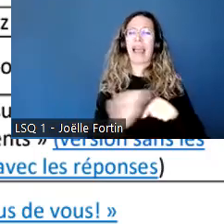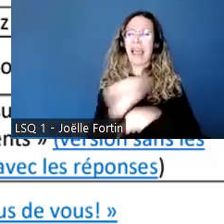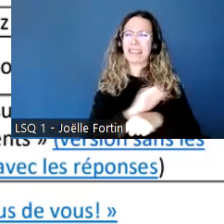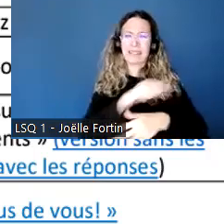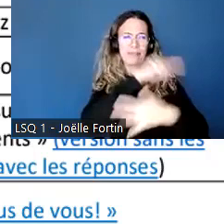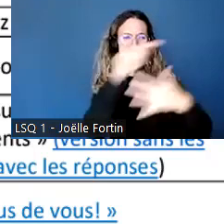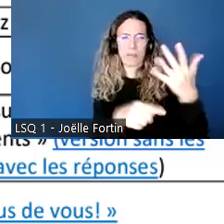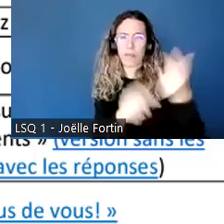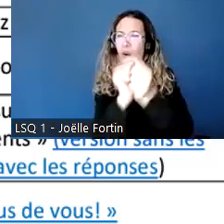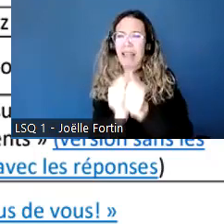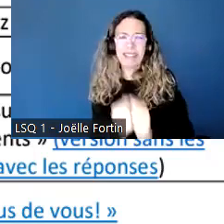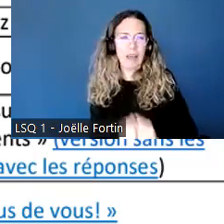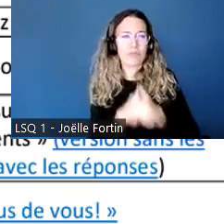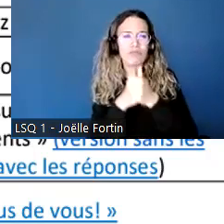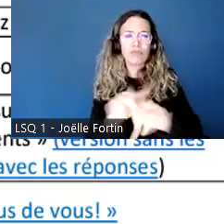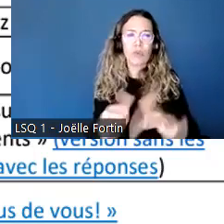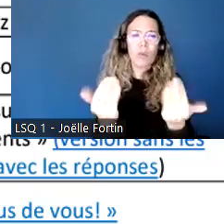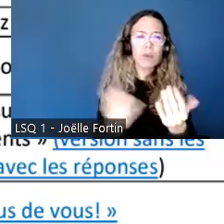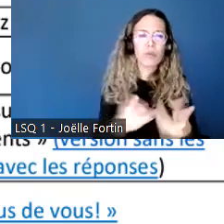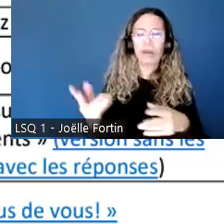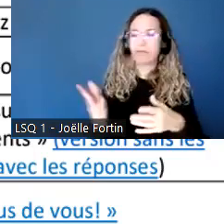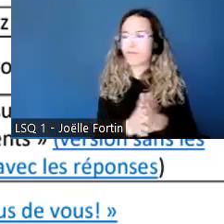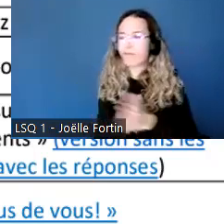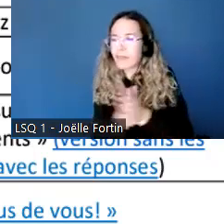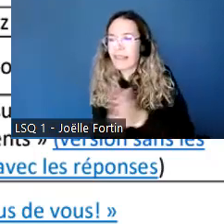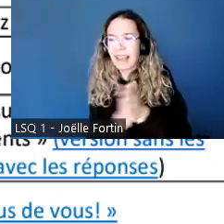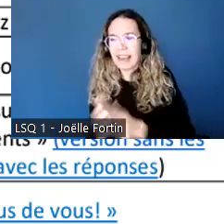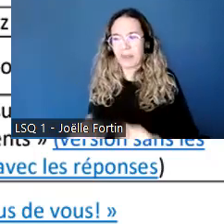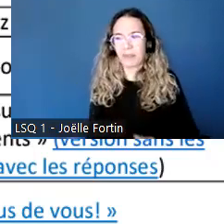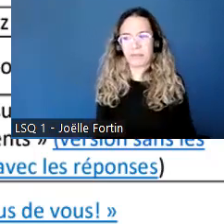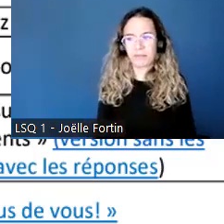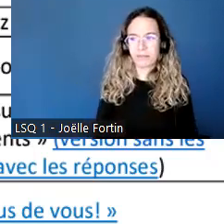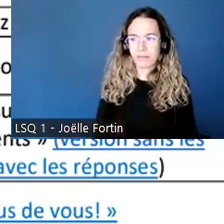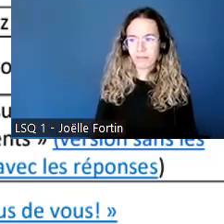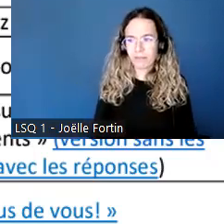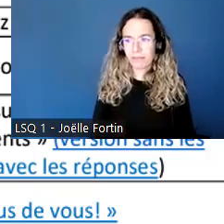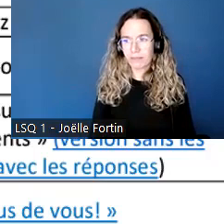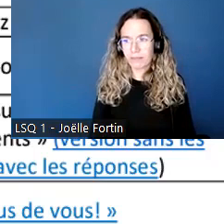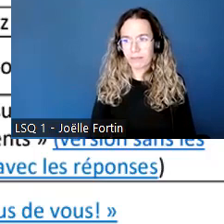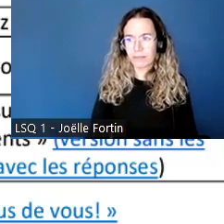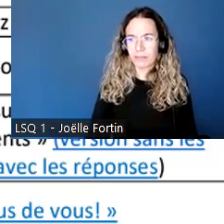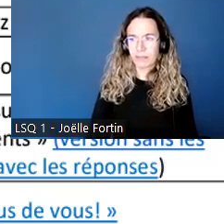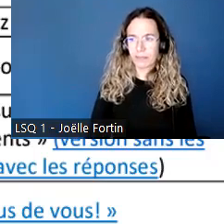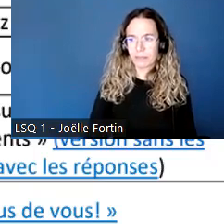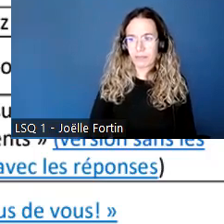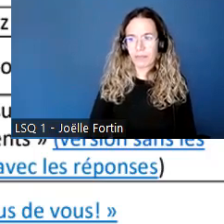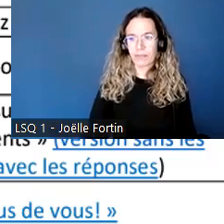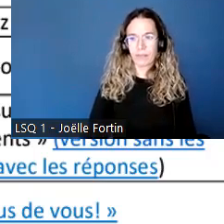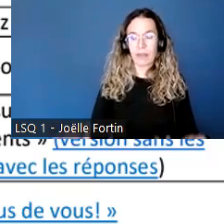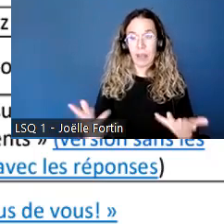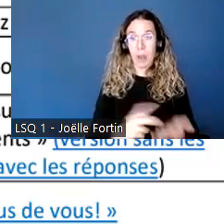être adapté là, selon les besoins et les intérêts de chaque résidence. Donc, vous voyez que c'est un